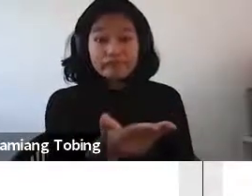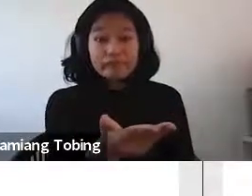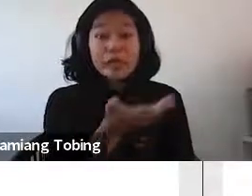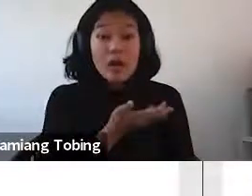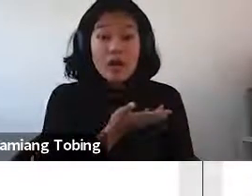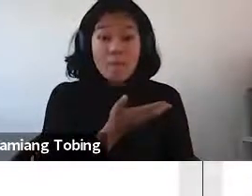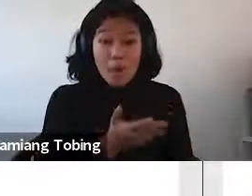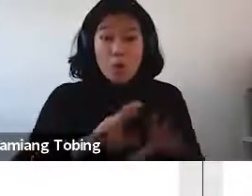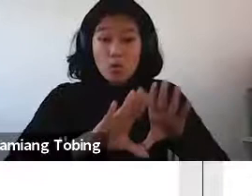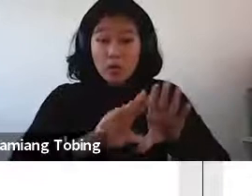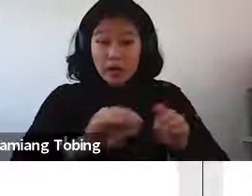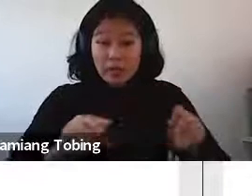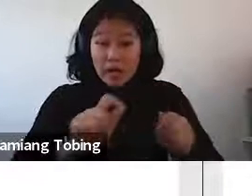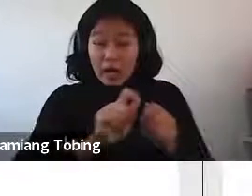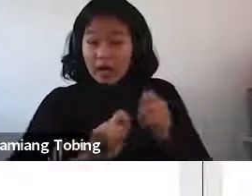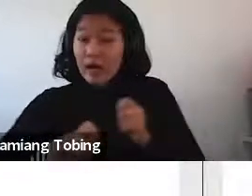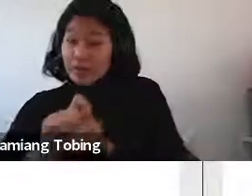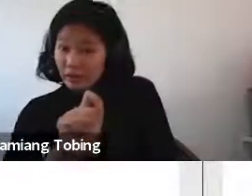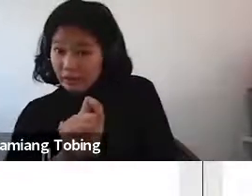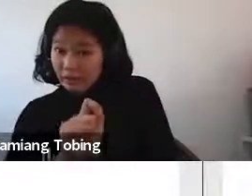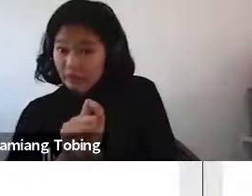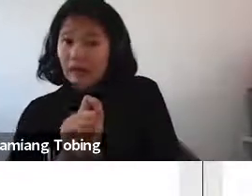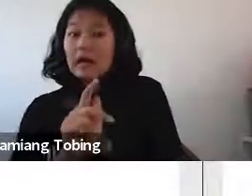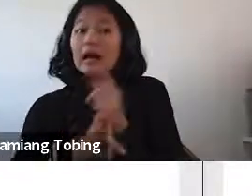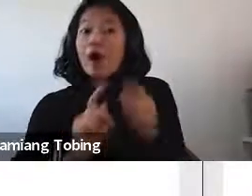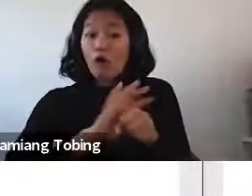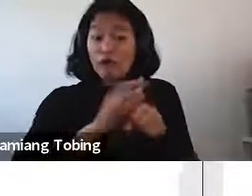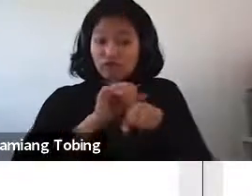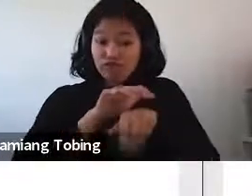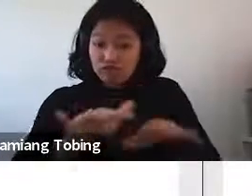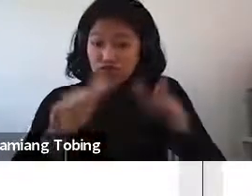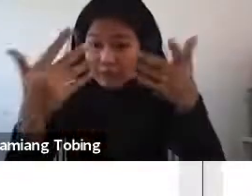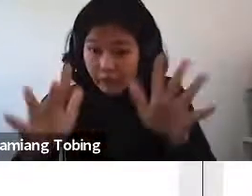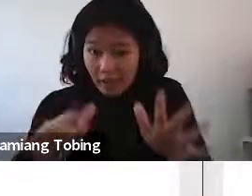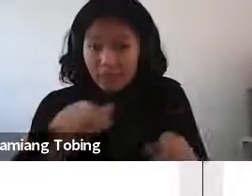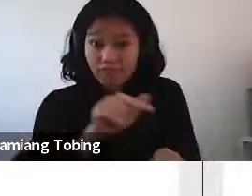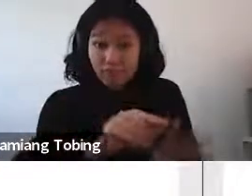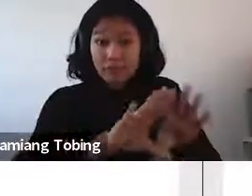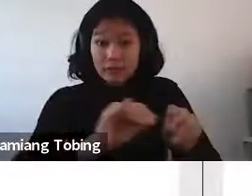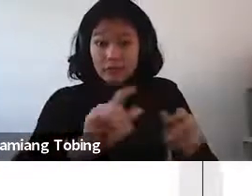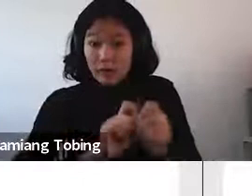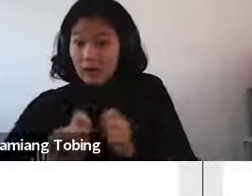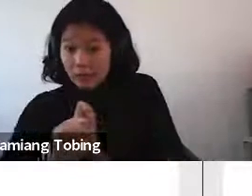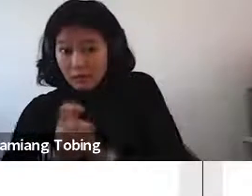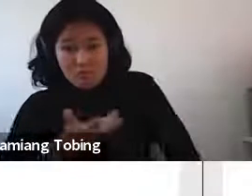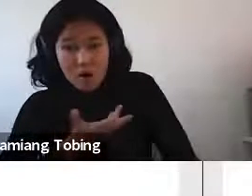beralih pekerjaan setelah COVID-19 ini selesai.